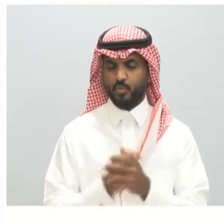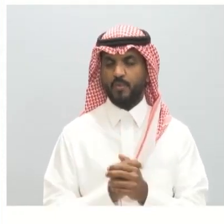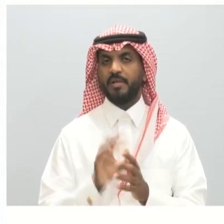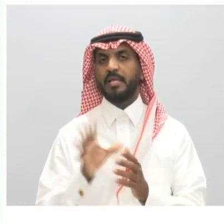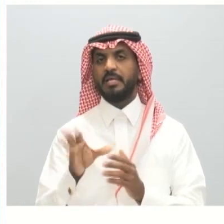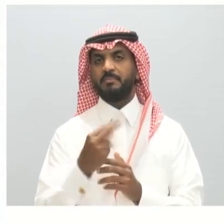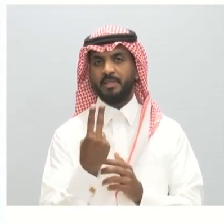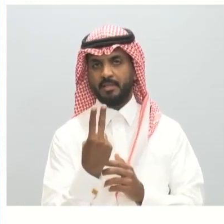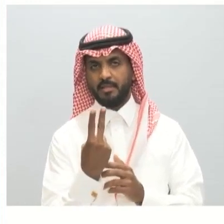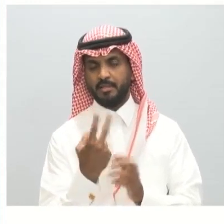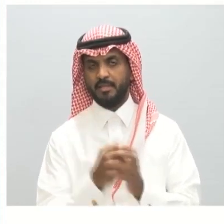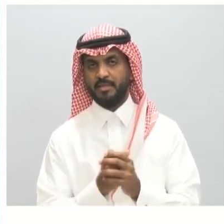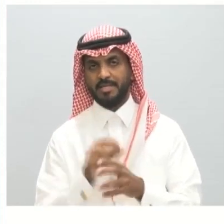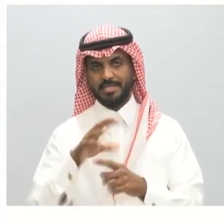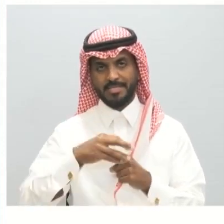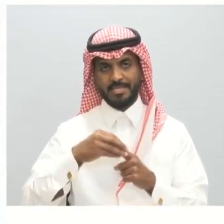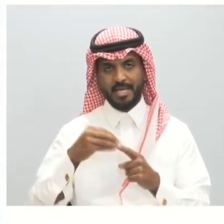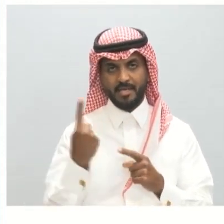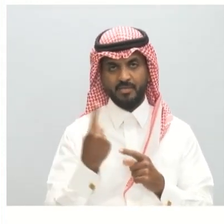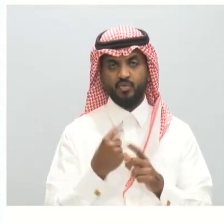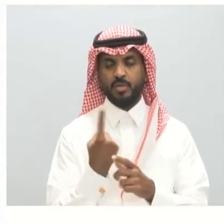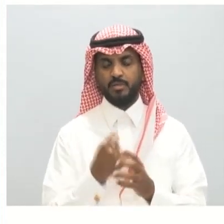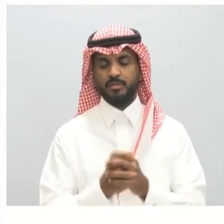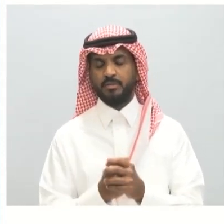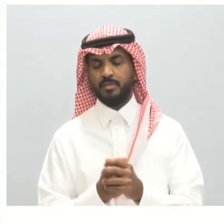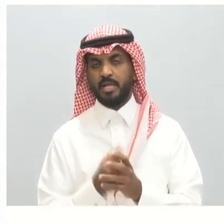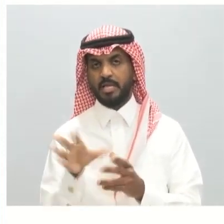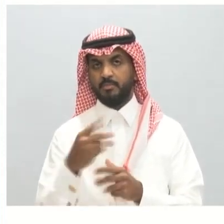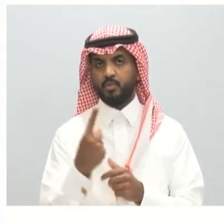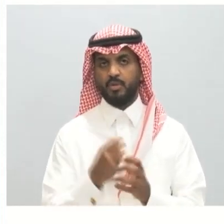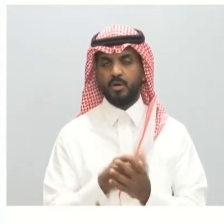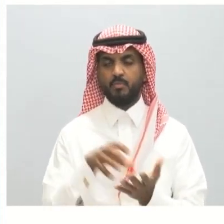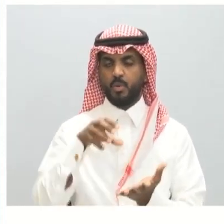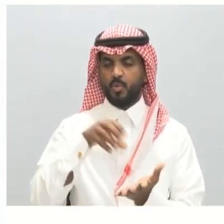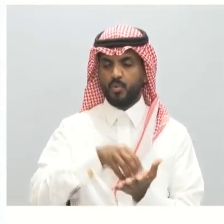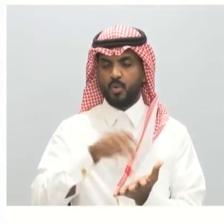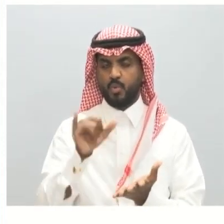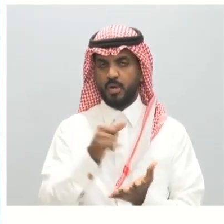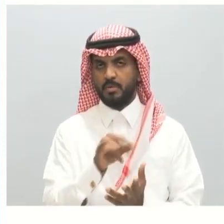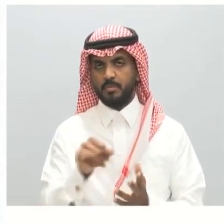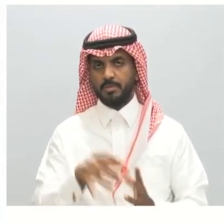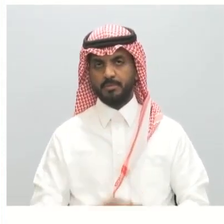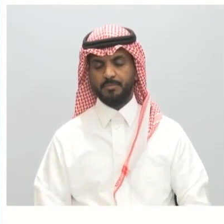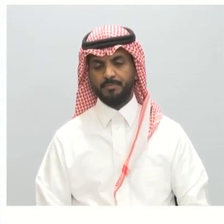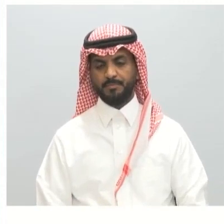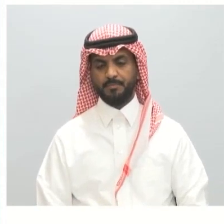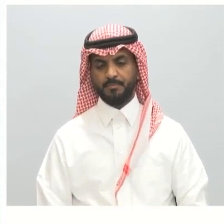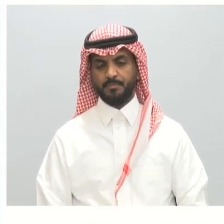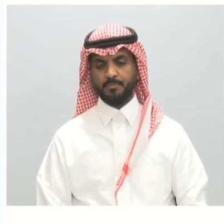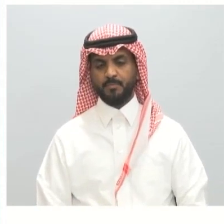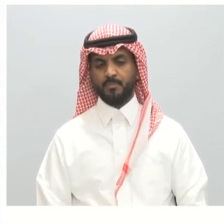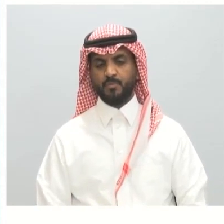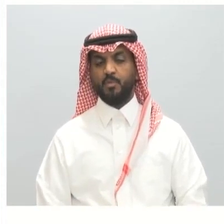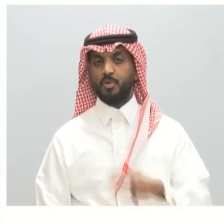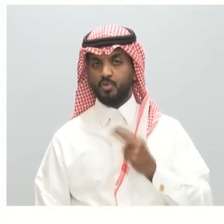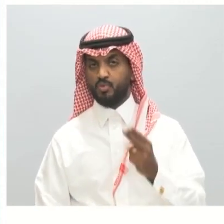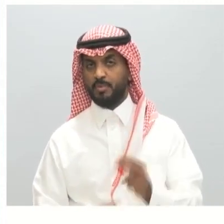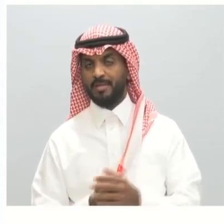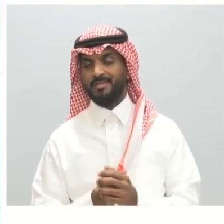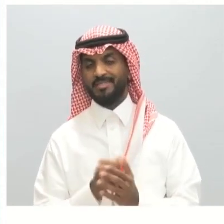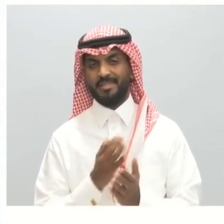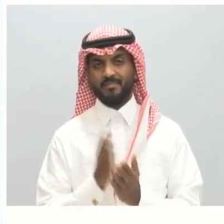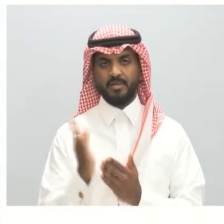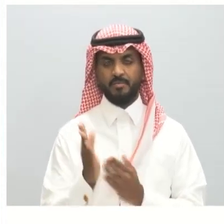الثانيه نضع سالب واحد في القيمه الاولى نضع موضع الواي بالمليمتر ثم نطلب منه انعطاف الى